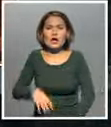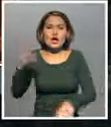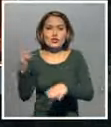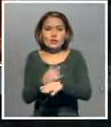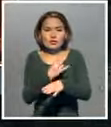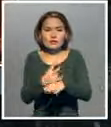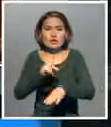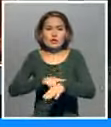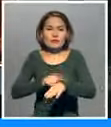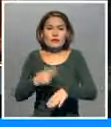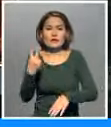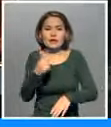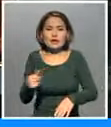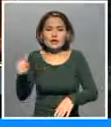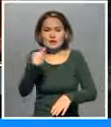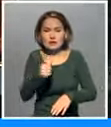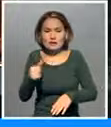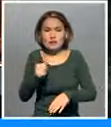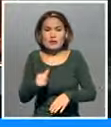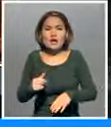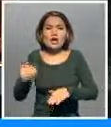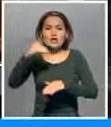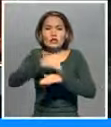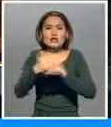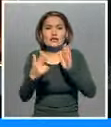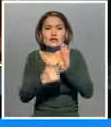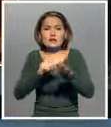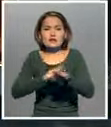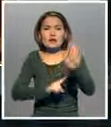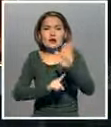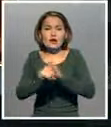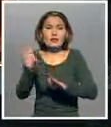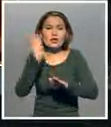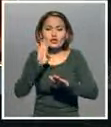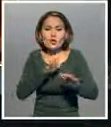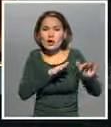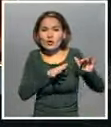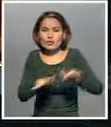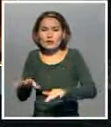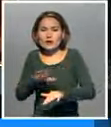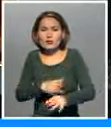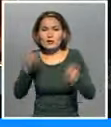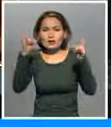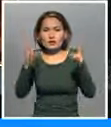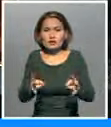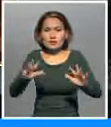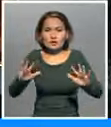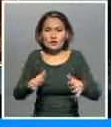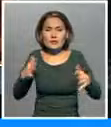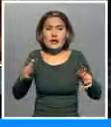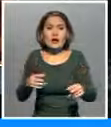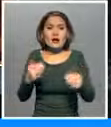2. Тұрғындардың айтуынша, кешкі сағат 8-ден бастап Ертістің арнасынан су асып, ауларды баса бастаған. Қазір оқиға орнында